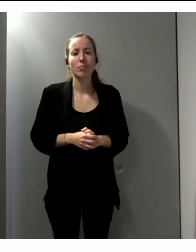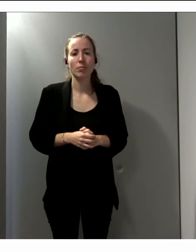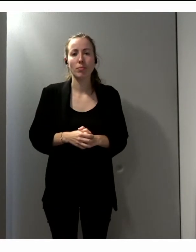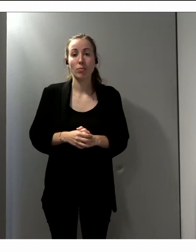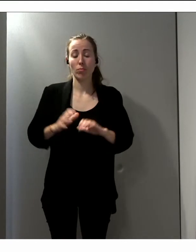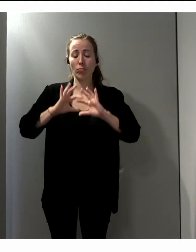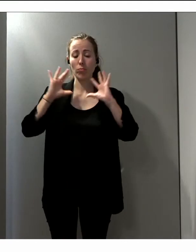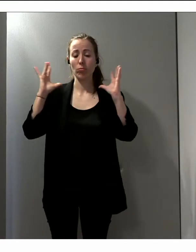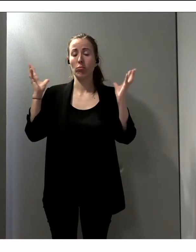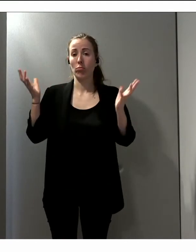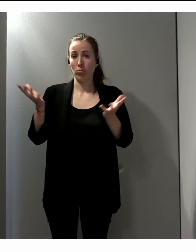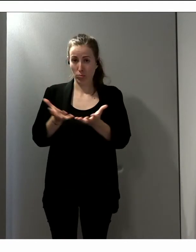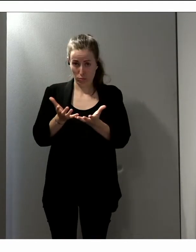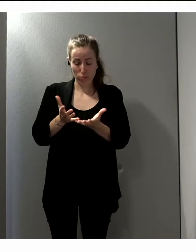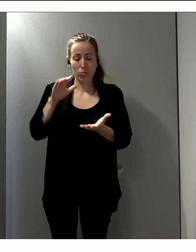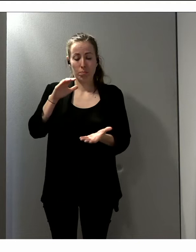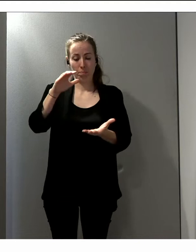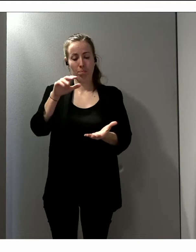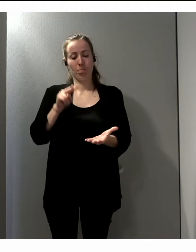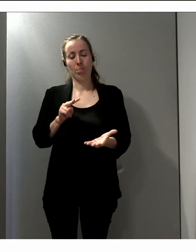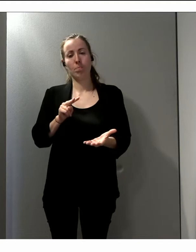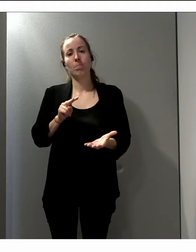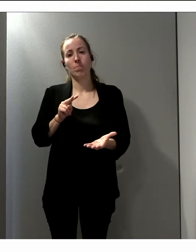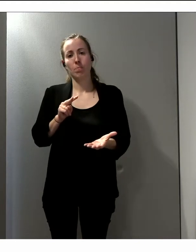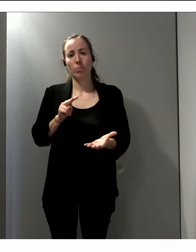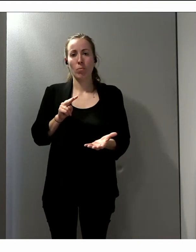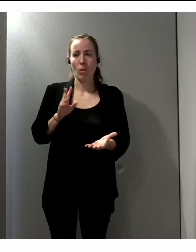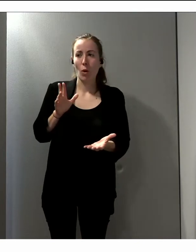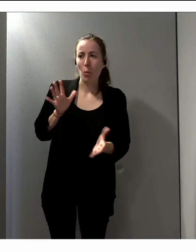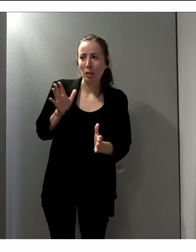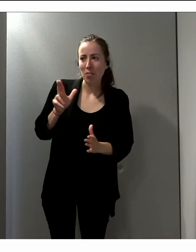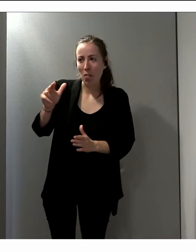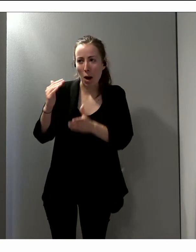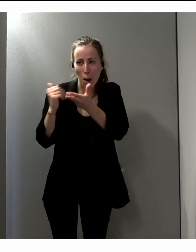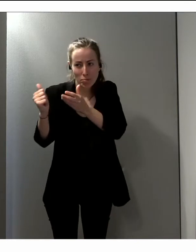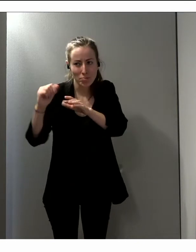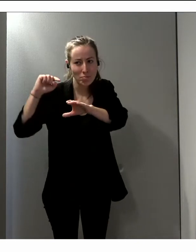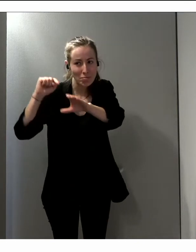Fort de ça, nous nous intéressons de près, mais ce sera peut-être évoqué tout à l'heure,